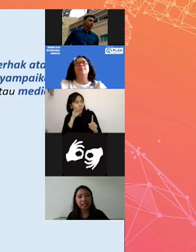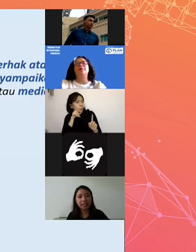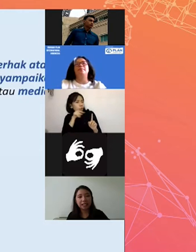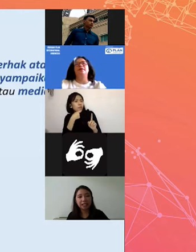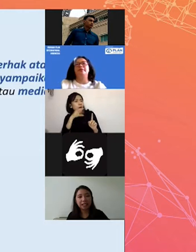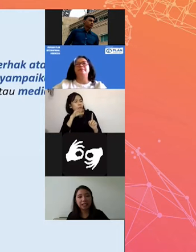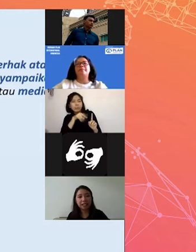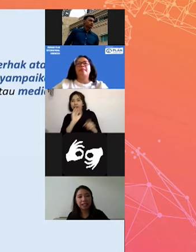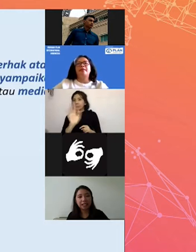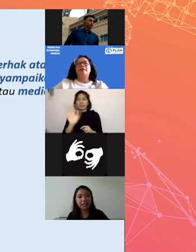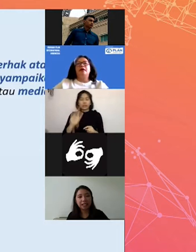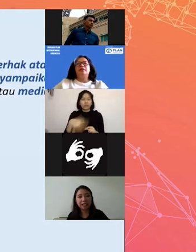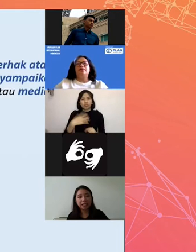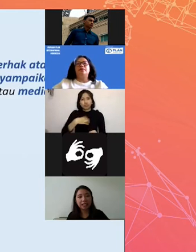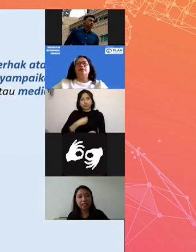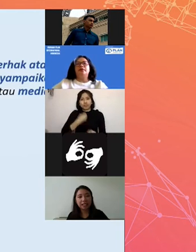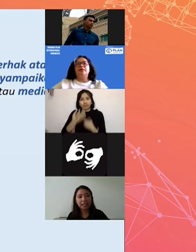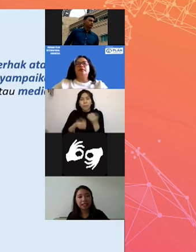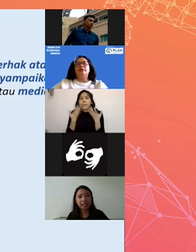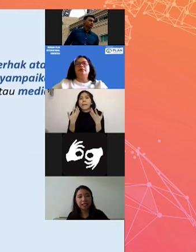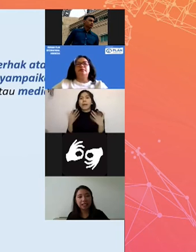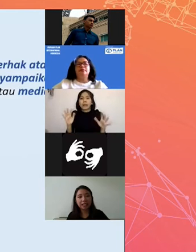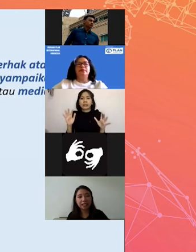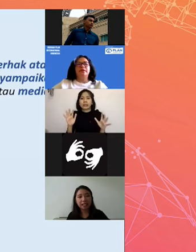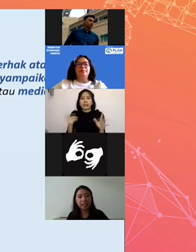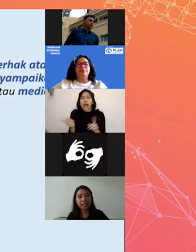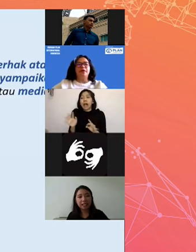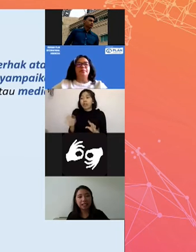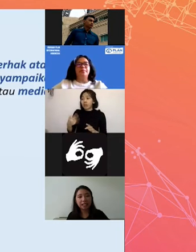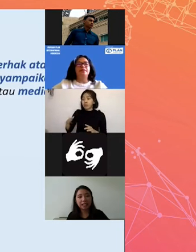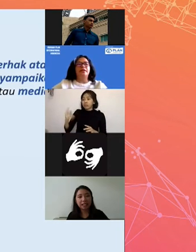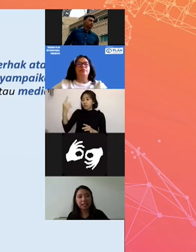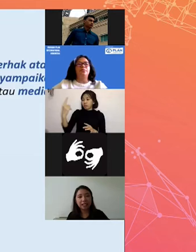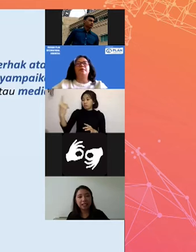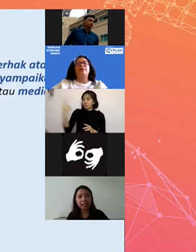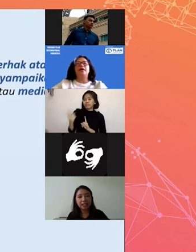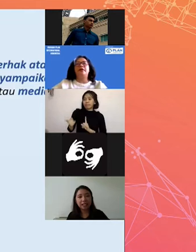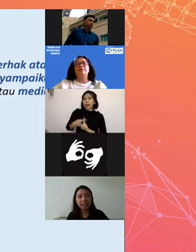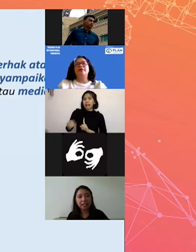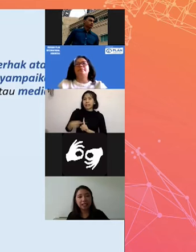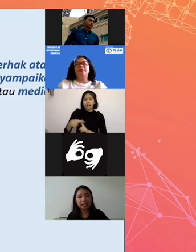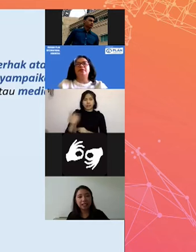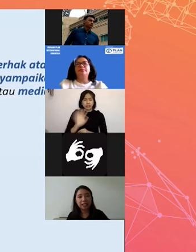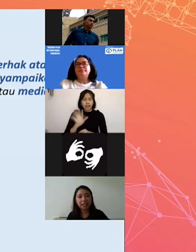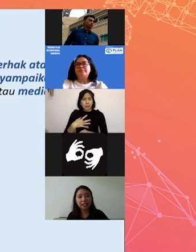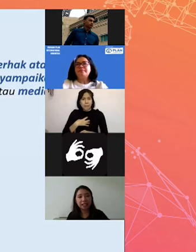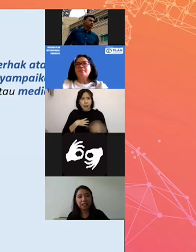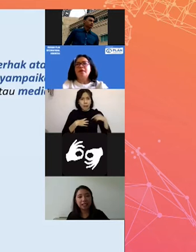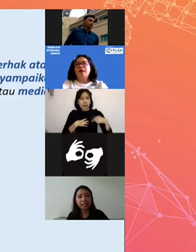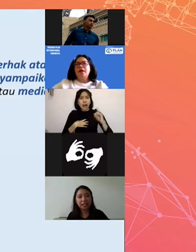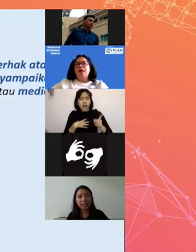untuk mengubah pendapatnya. Atau dia punya kebebasan untuk mempertahankan pendapatnya.